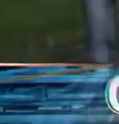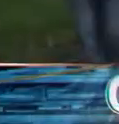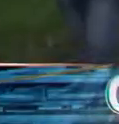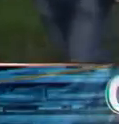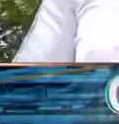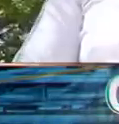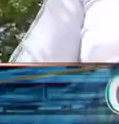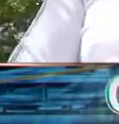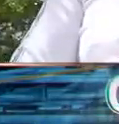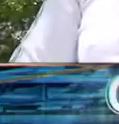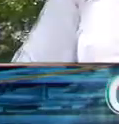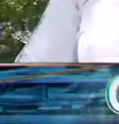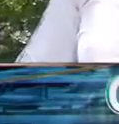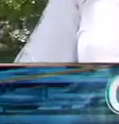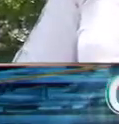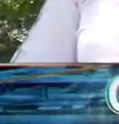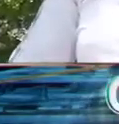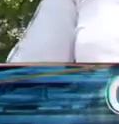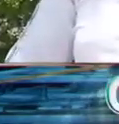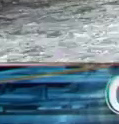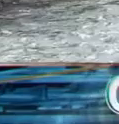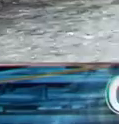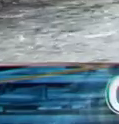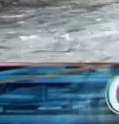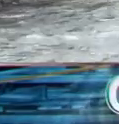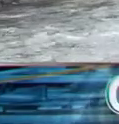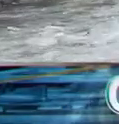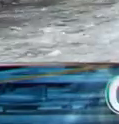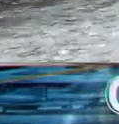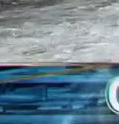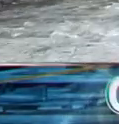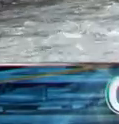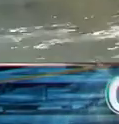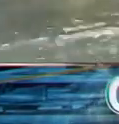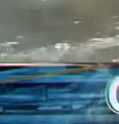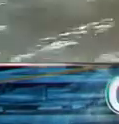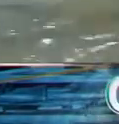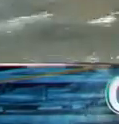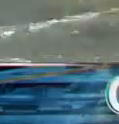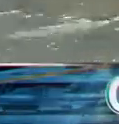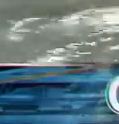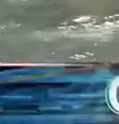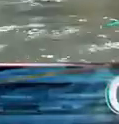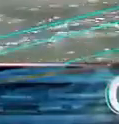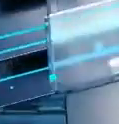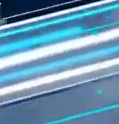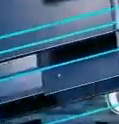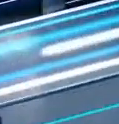Нет земли без цветов, а народа без героев. Отважный текелиц спас тонущую девочку, рискуя своей жизнью.